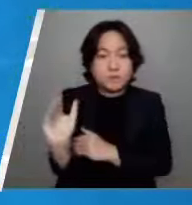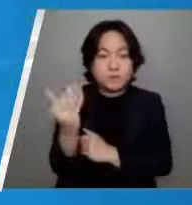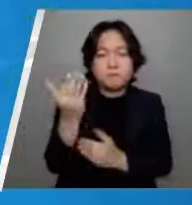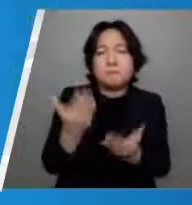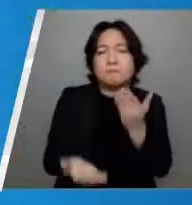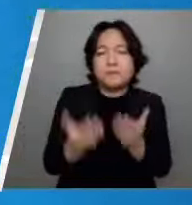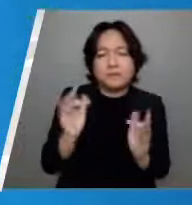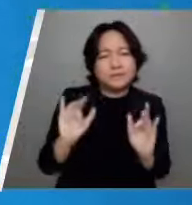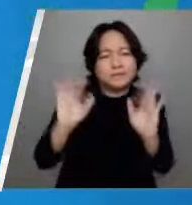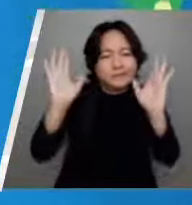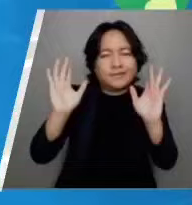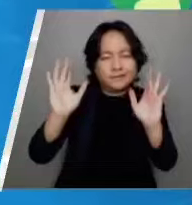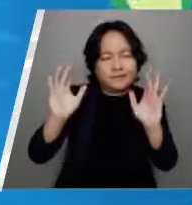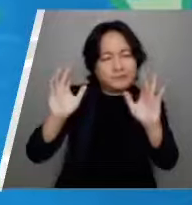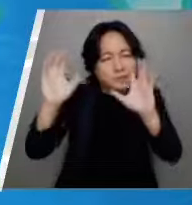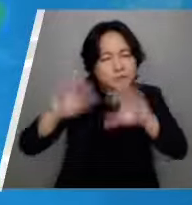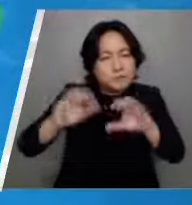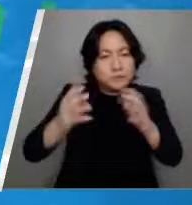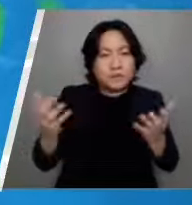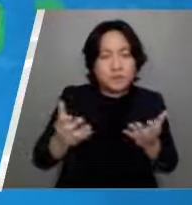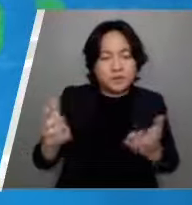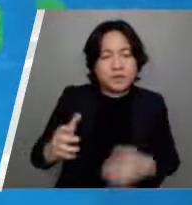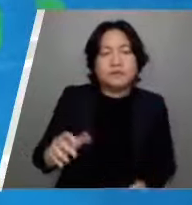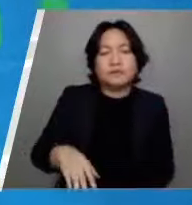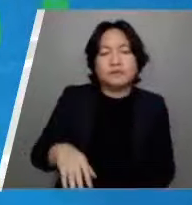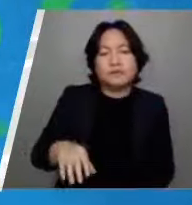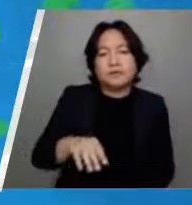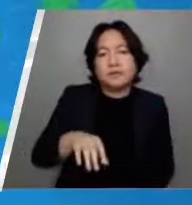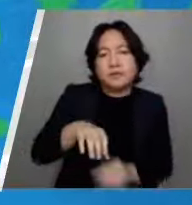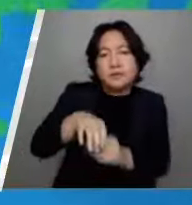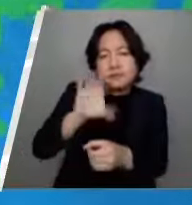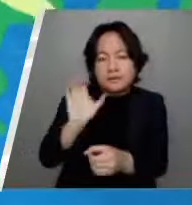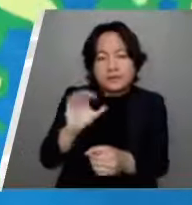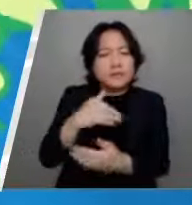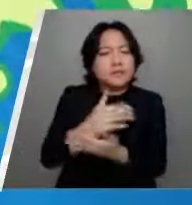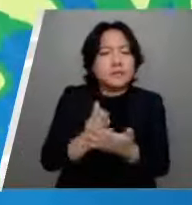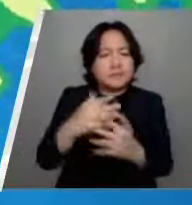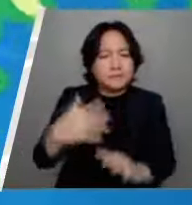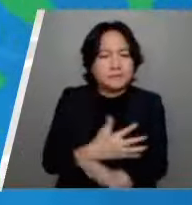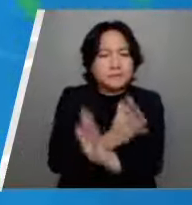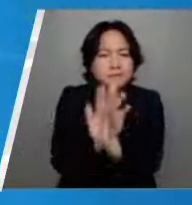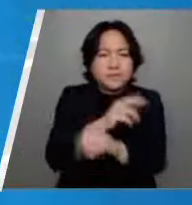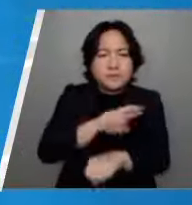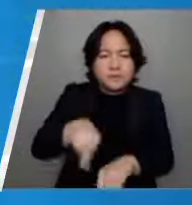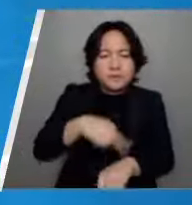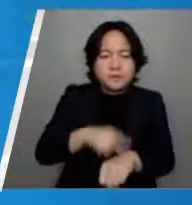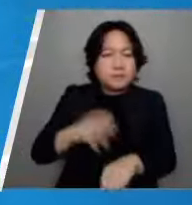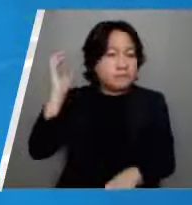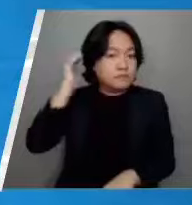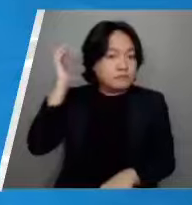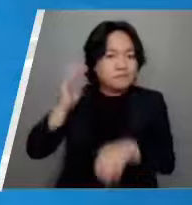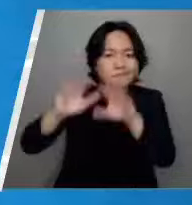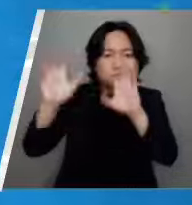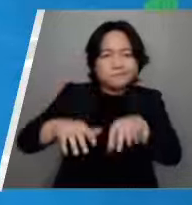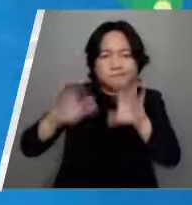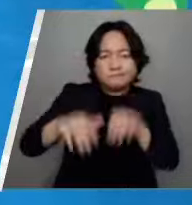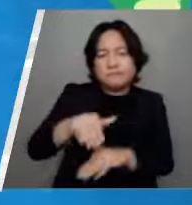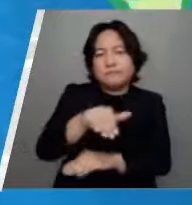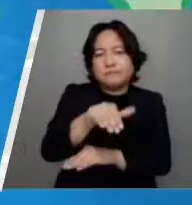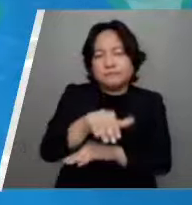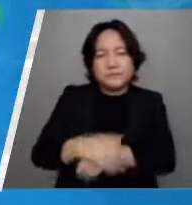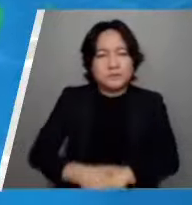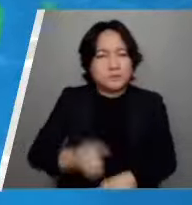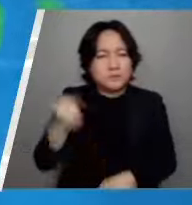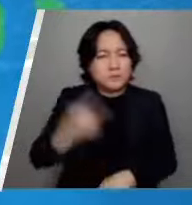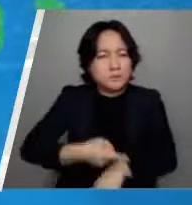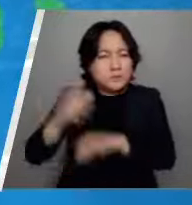moderate rains sa Caraga at ilang bahagi ng Davao Region. Halos buong Mindanao ang uulanin sa hapon. Heavy rains sa ilang bahagi